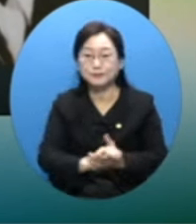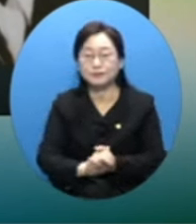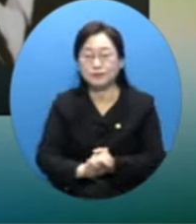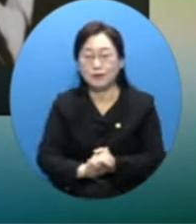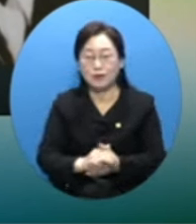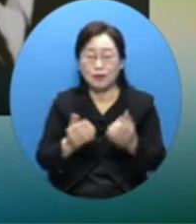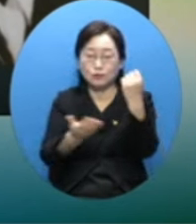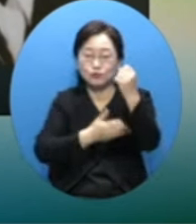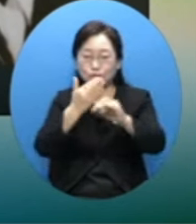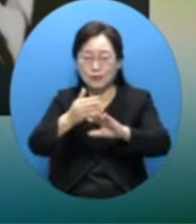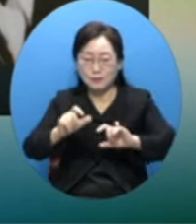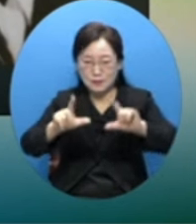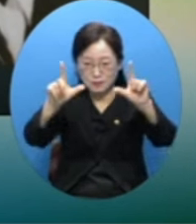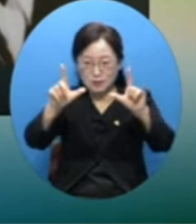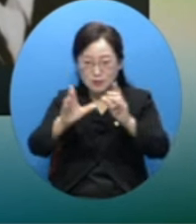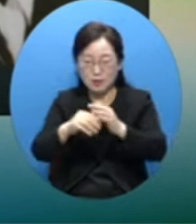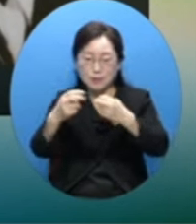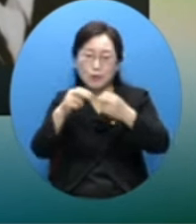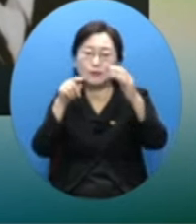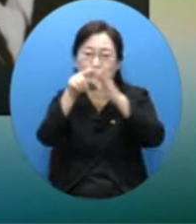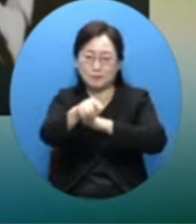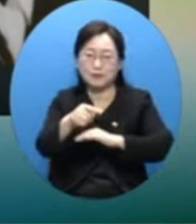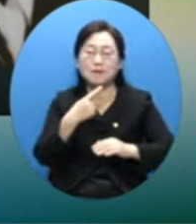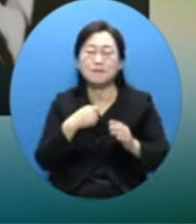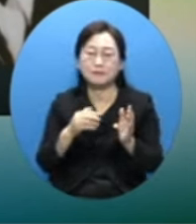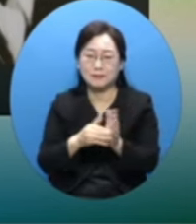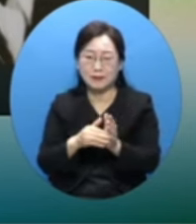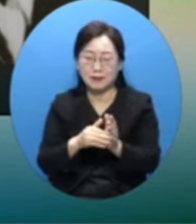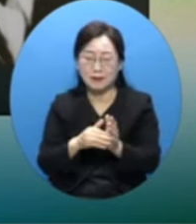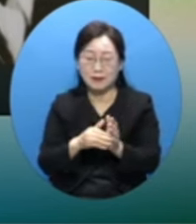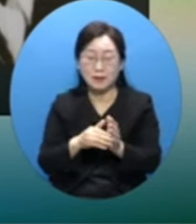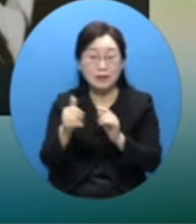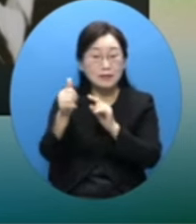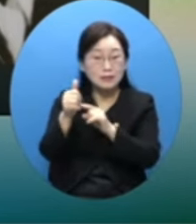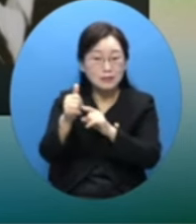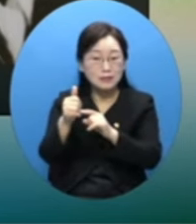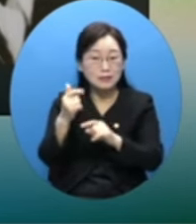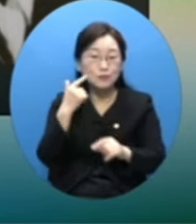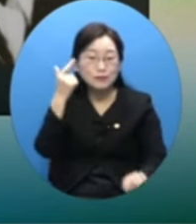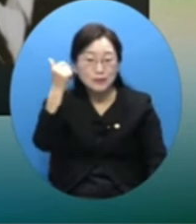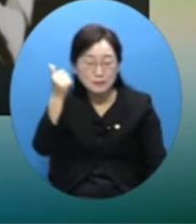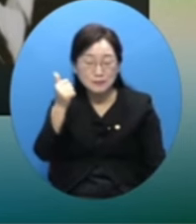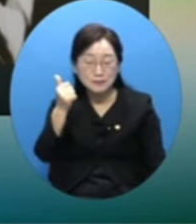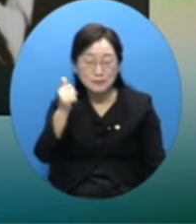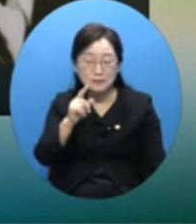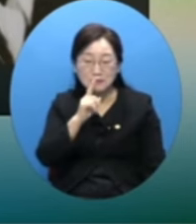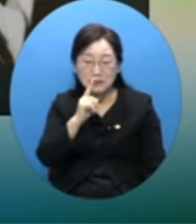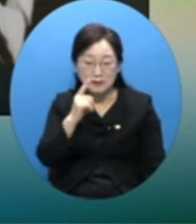신방을 가셨었는데 그때 그 목사님께서 하신 말씀이